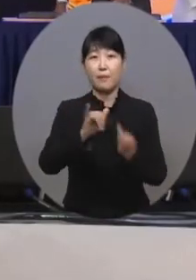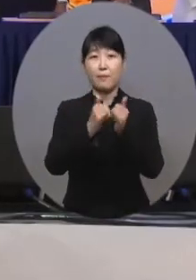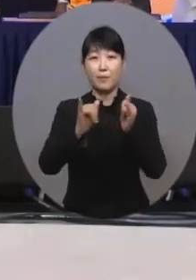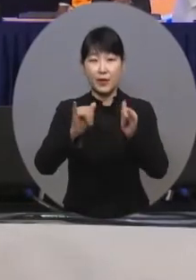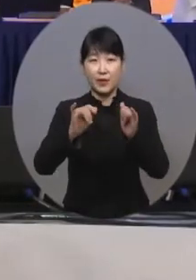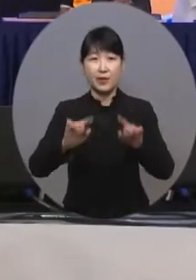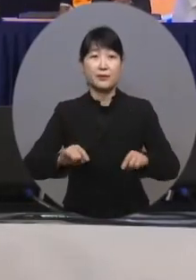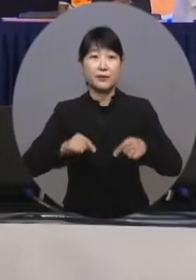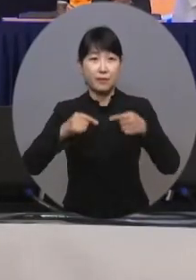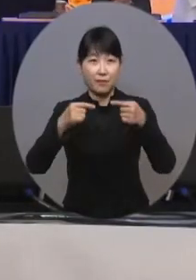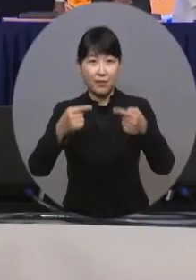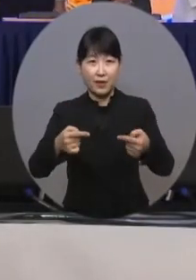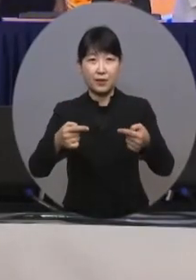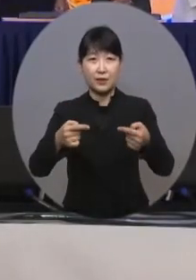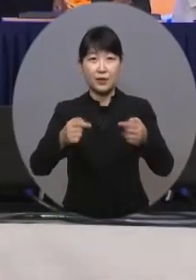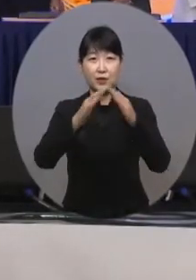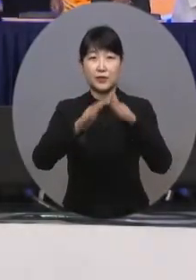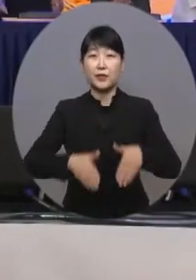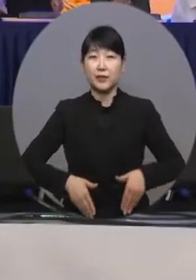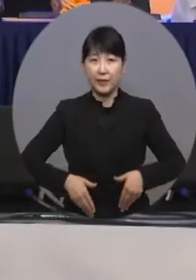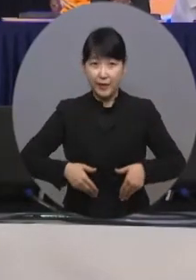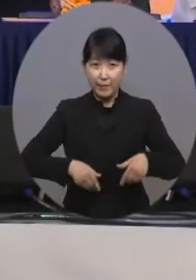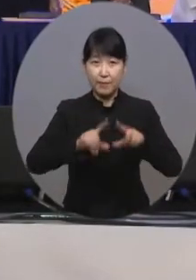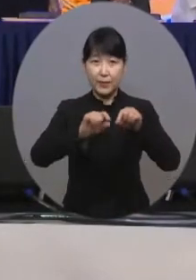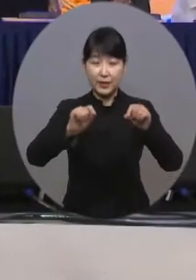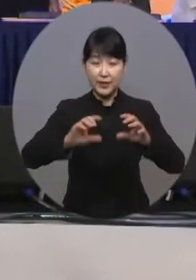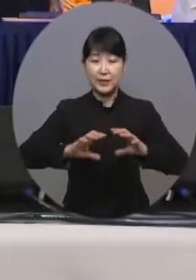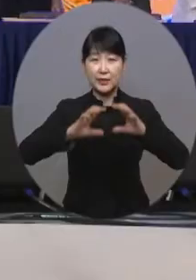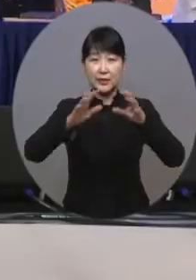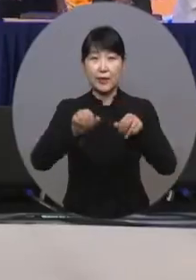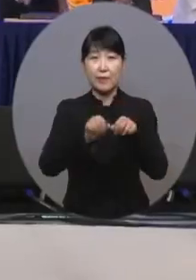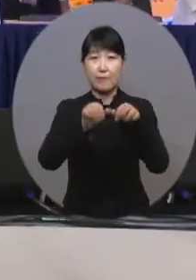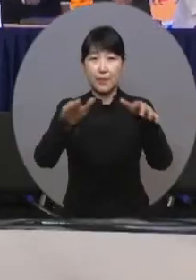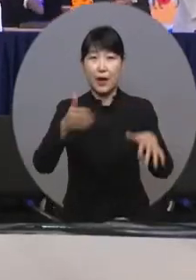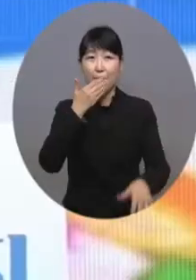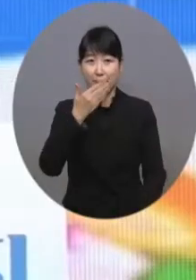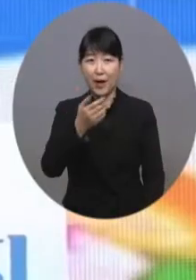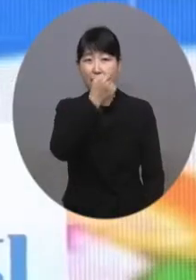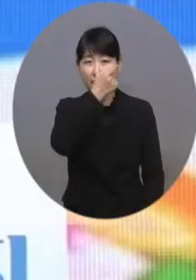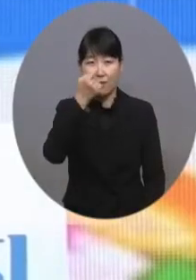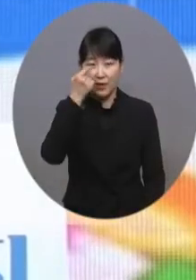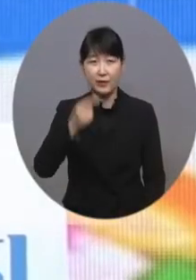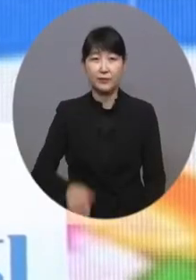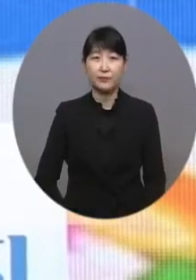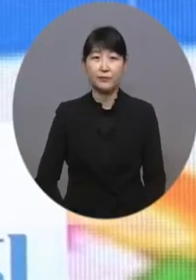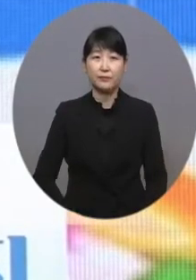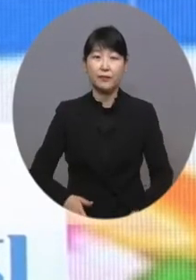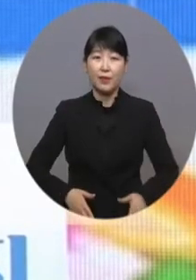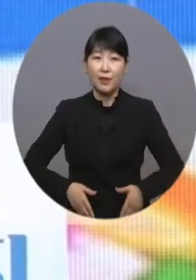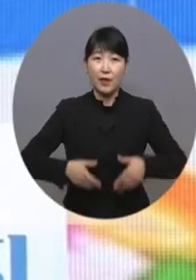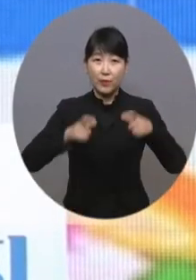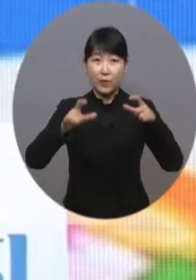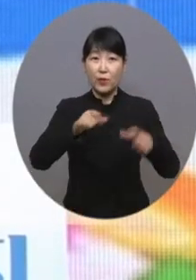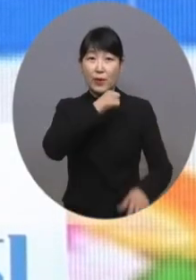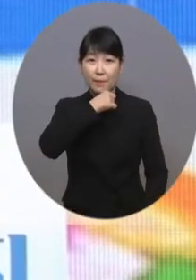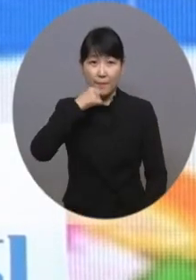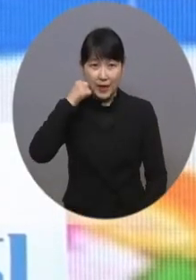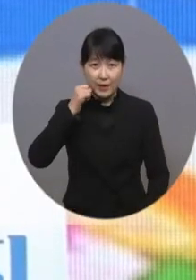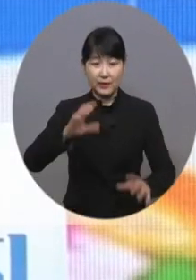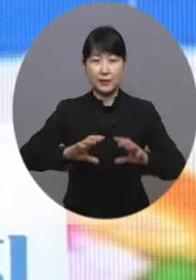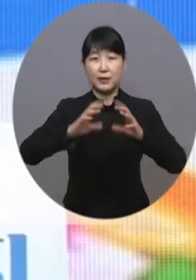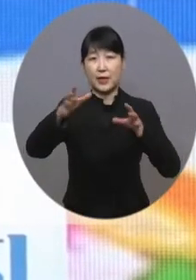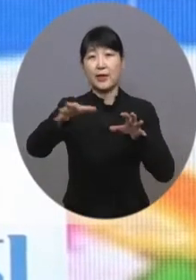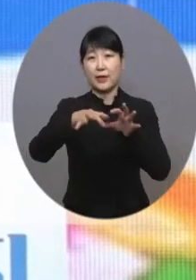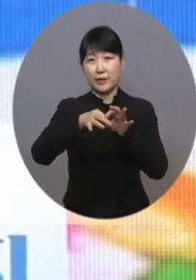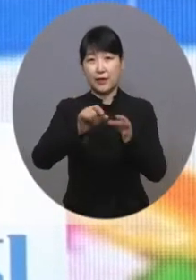관광객을 끌어모으며 전남 음식의 세계화 가능성을 확인했습니다. 남도의 맛, 세계를 잇다를 주제로